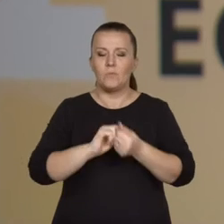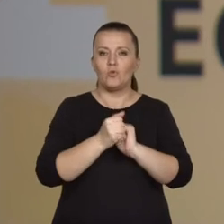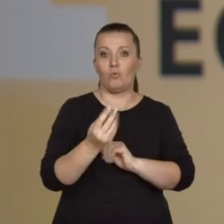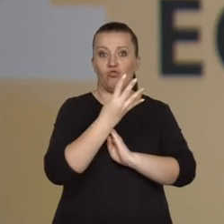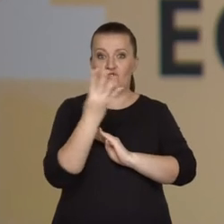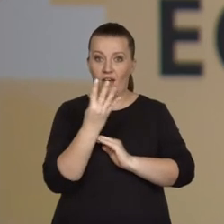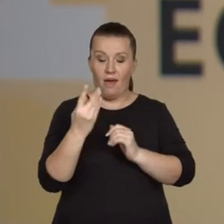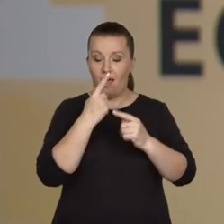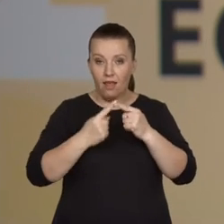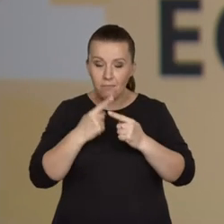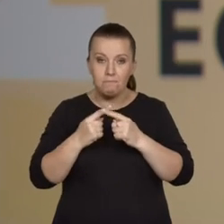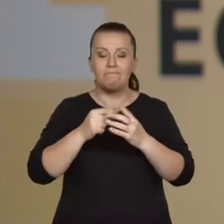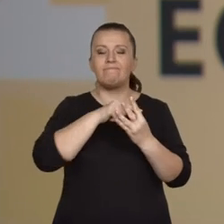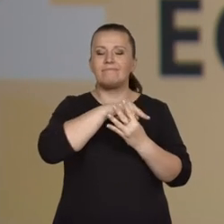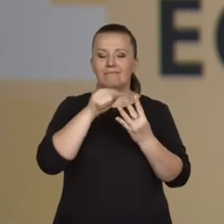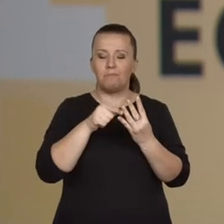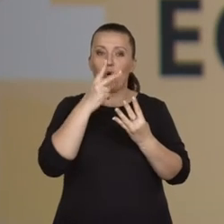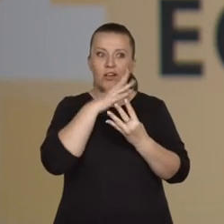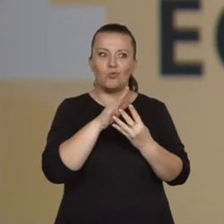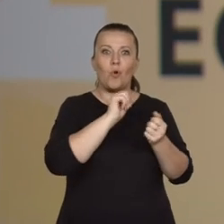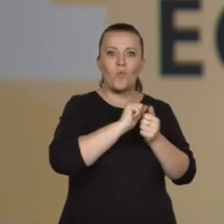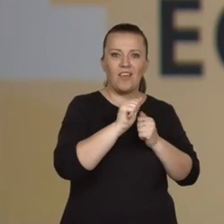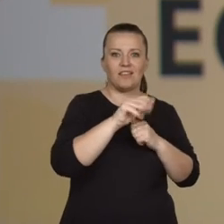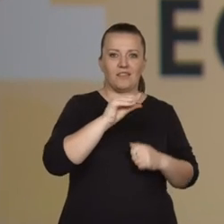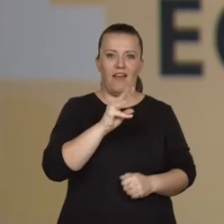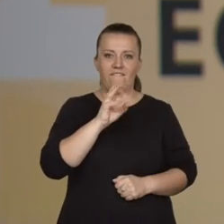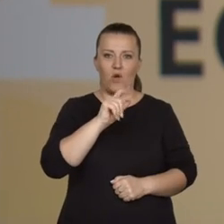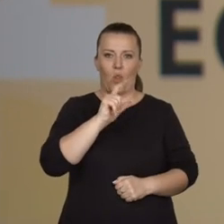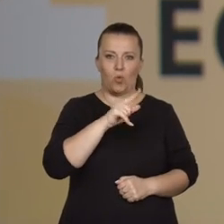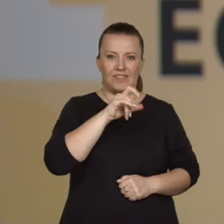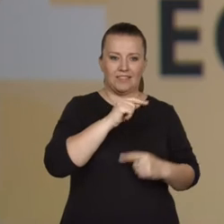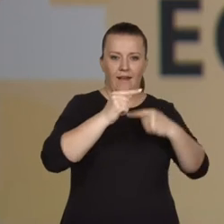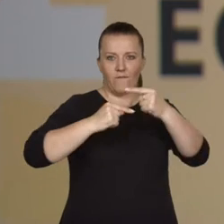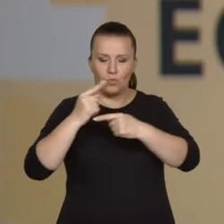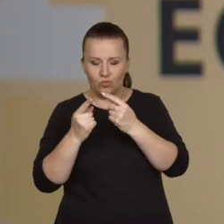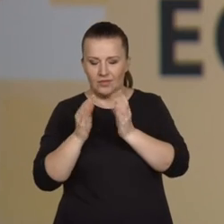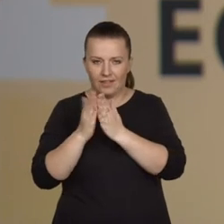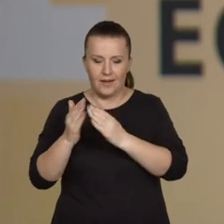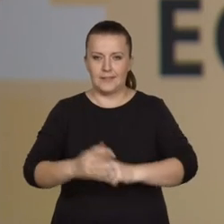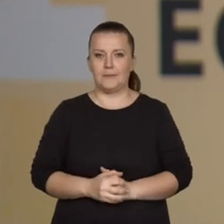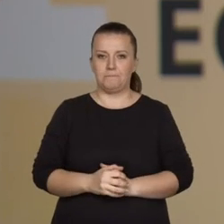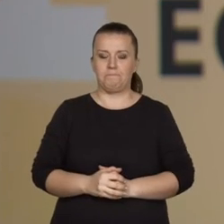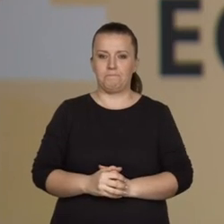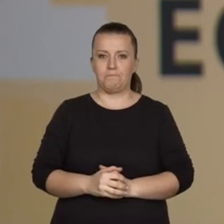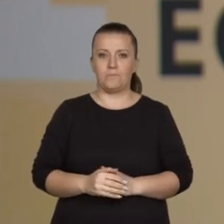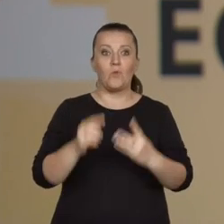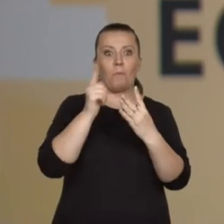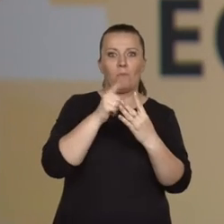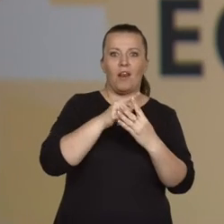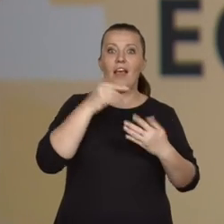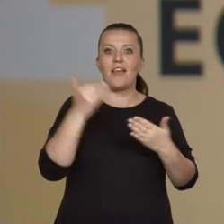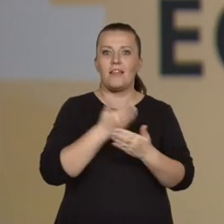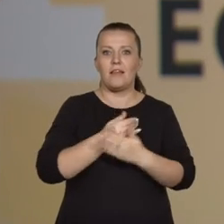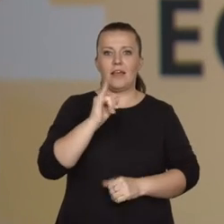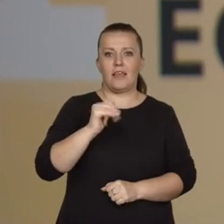nam o tym, że istnieje ewolucja literacka. Pierwsze, że pojawiają się innowacje, że pojawia się zupełnie coś nowego. Coś zrodziło